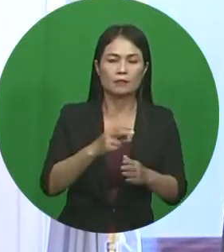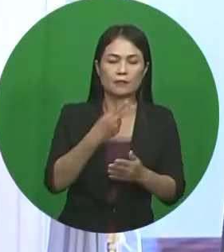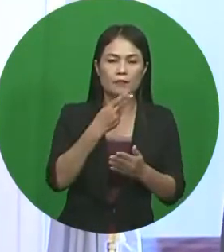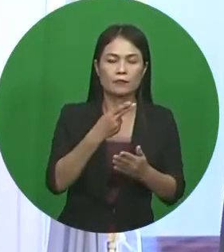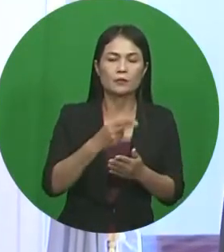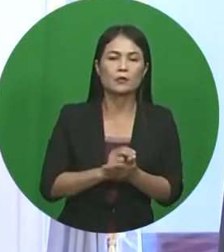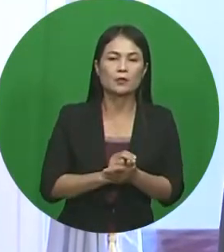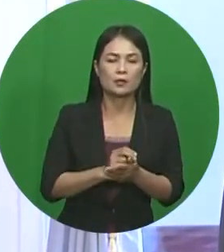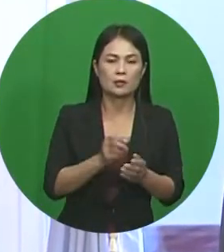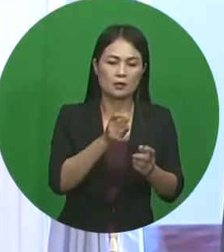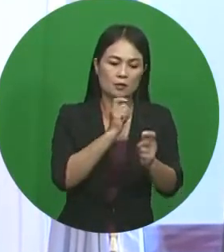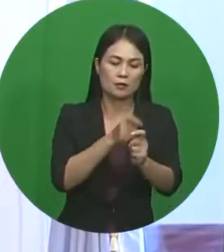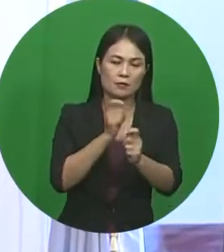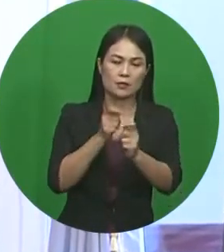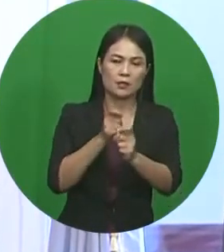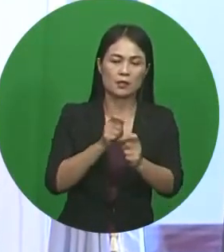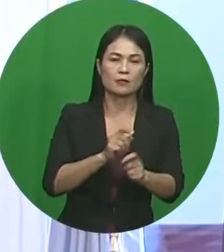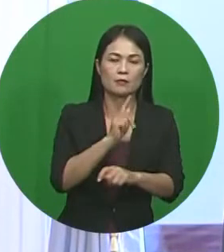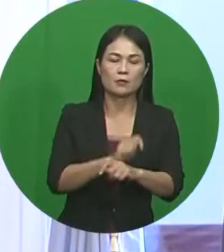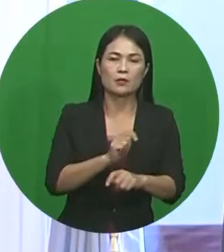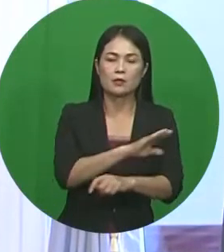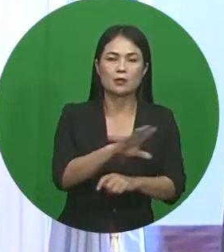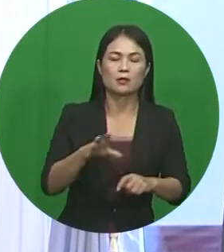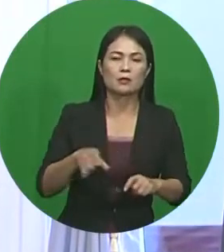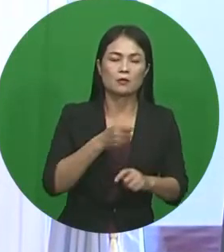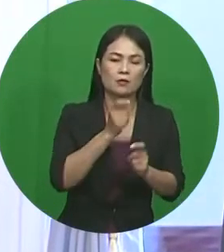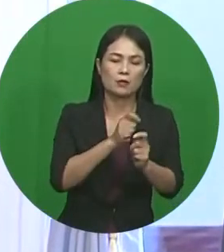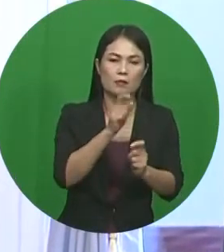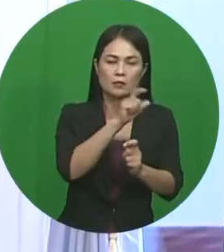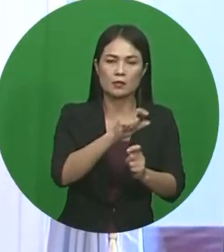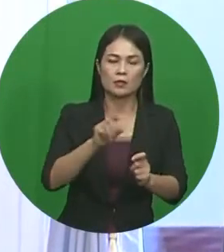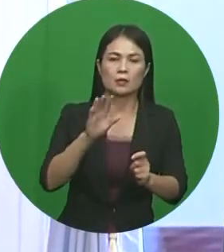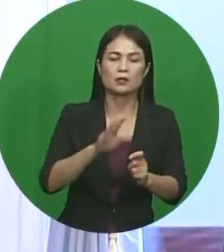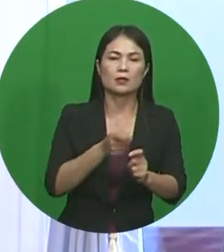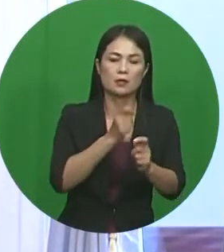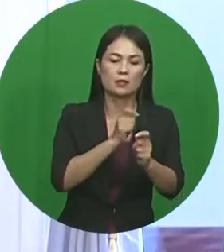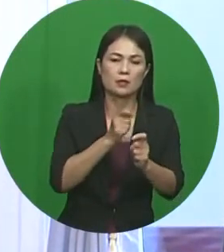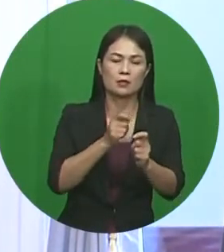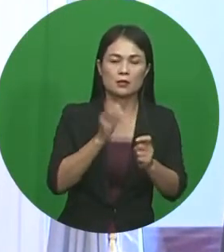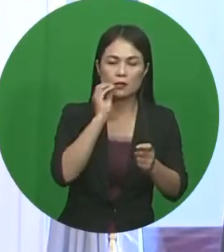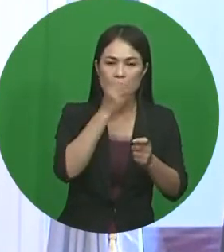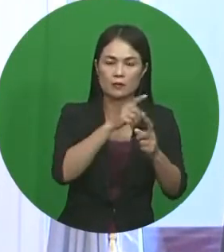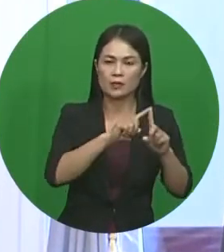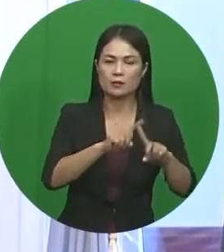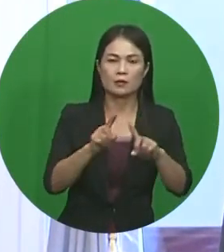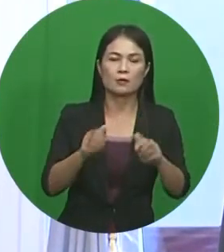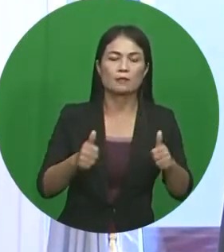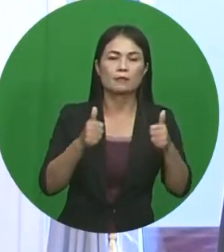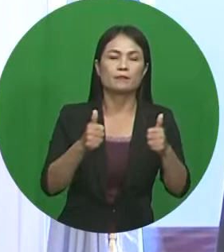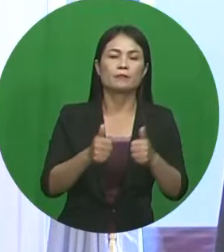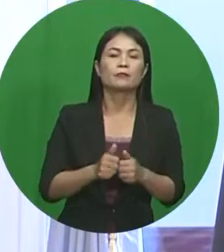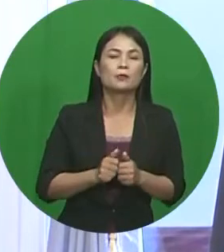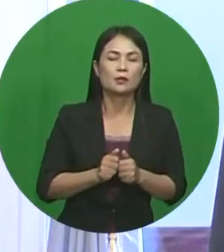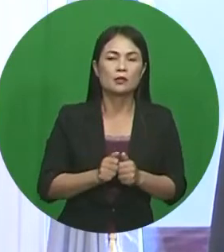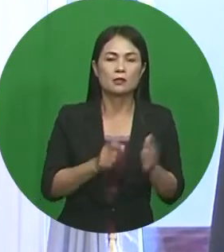អដោយក្បូរក្បាច់ចម្លាក់ប្រពៃណីខ្មែរមានក្បាច់ចម្លាក់អង្គរនិងក្បាច់ផ្កាភ្ញីផ្សេងៗទៀតយ៉ាងល្អវិចិត្រ